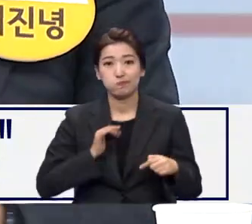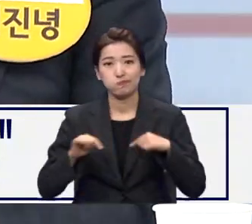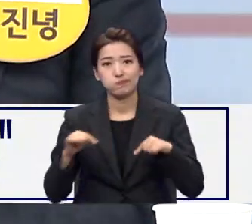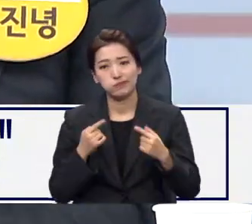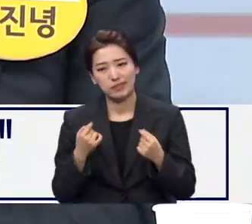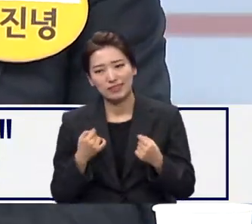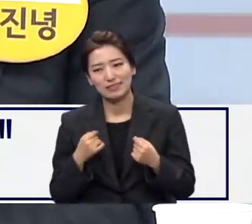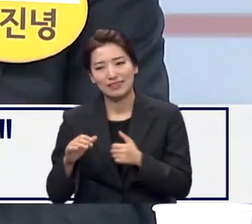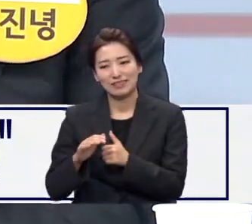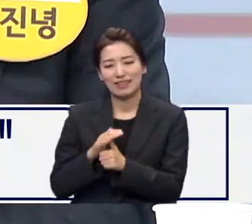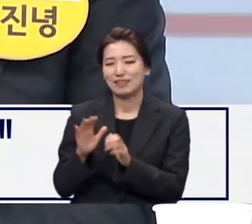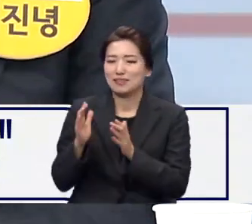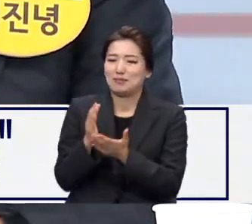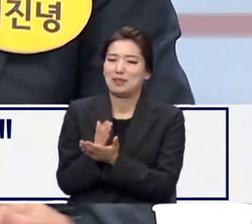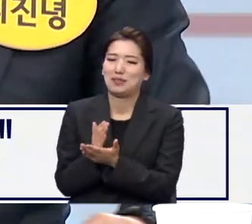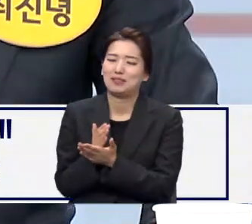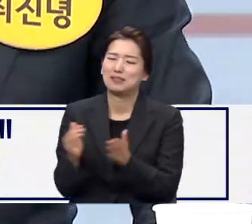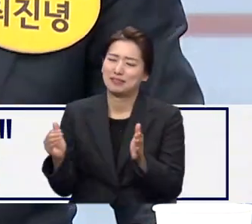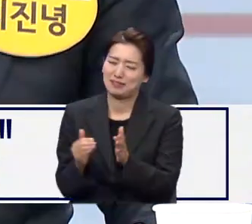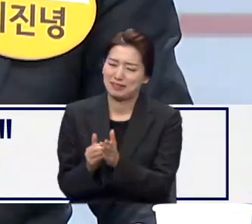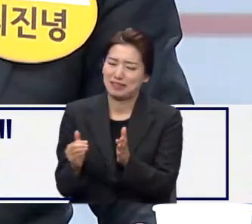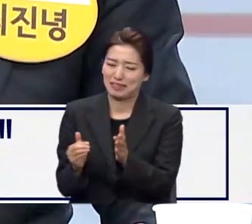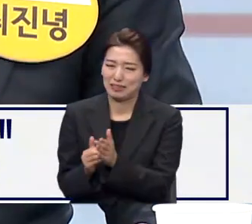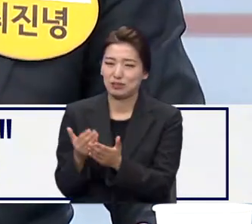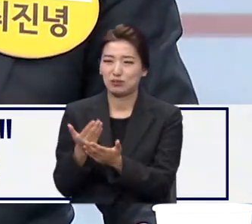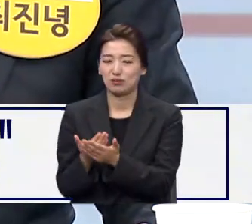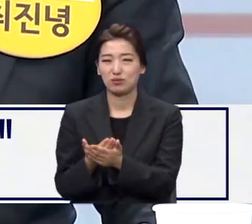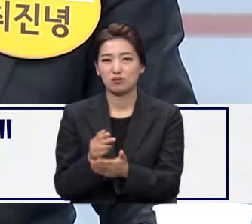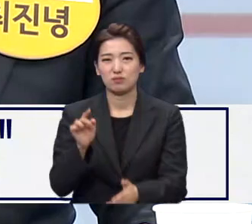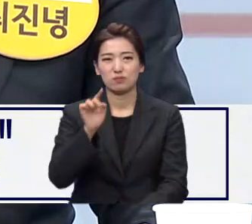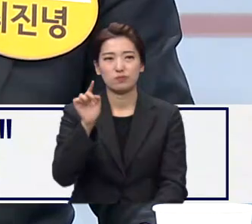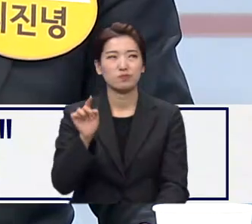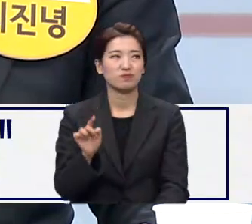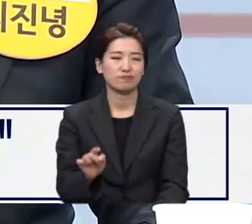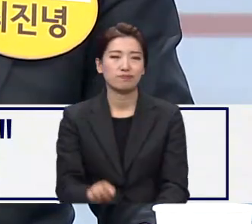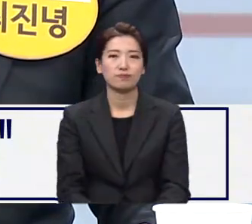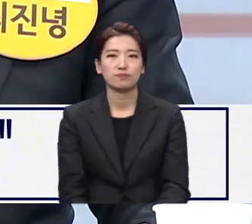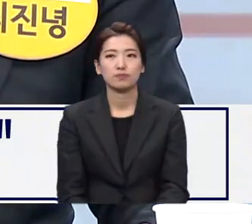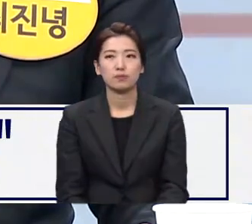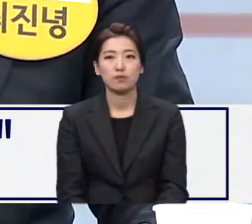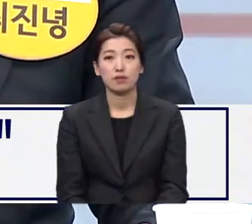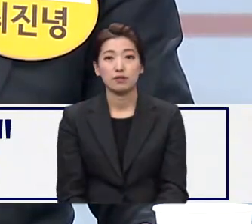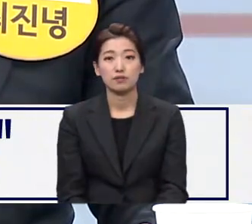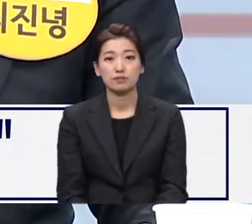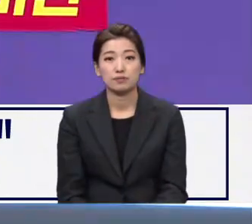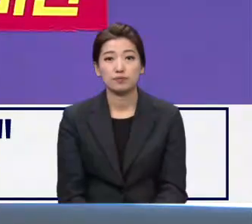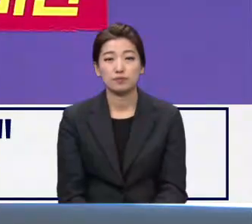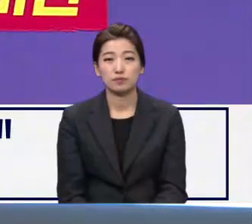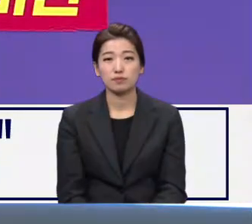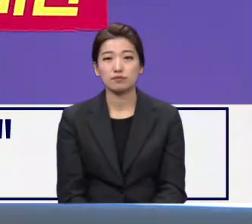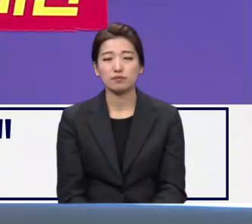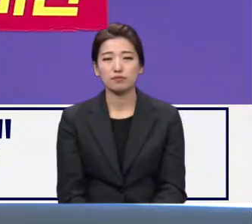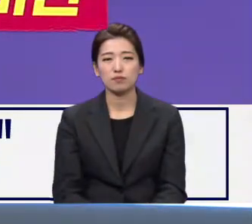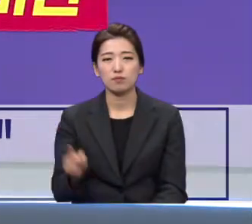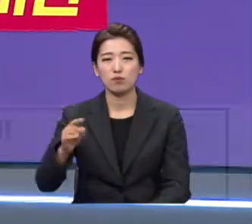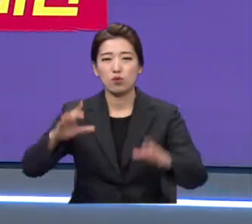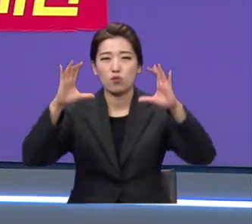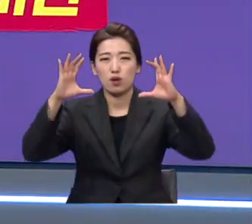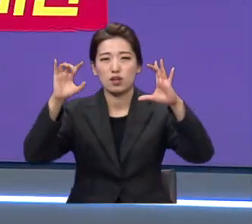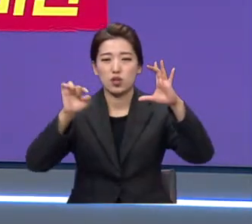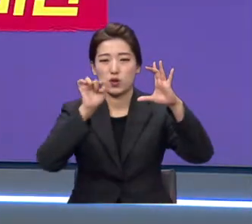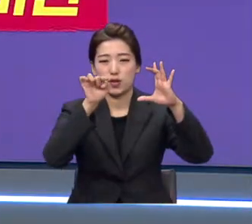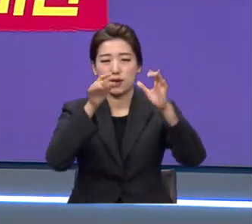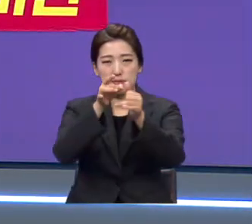주류로부터 더더 멀어지려는 그런 의도로 밖에 읽히지 않습니다 저는 아 지금 계속 관여의 한가운데를 향해서 계속 화살을 쏘고 있는